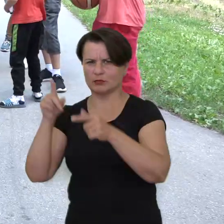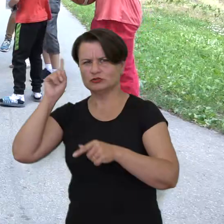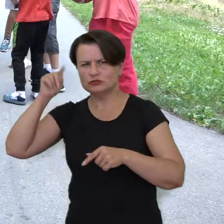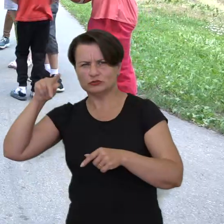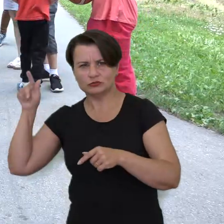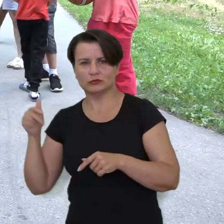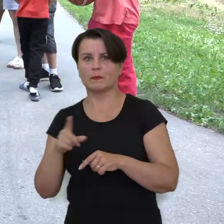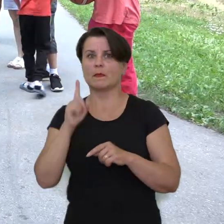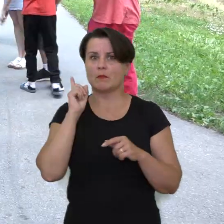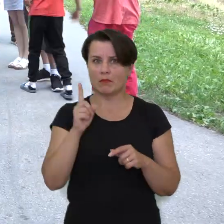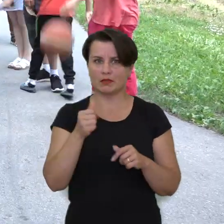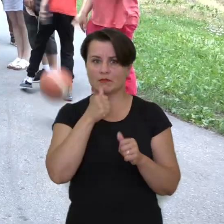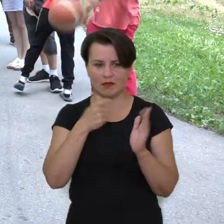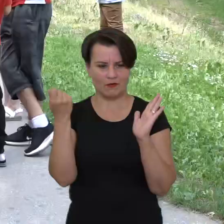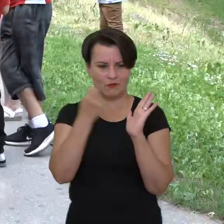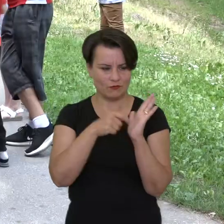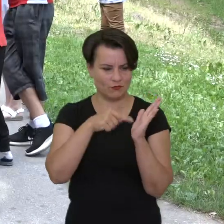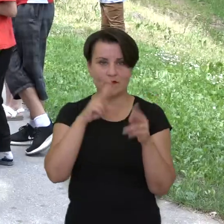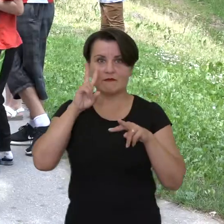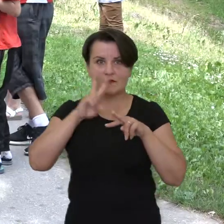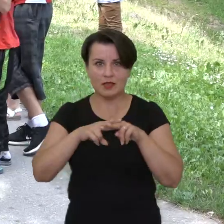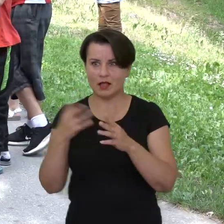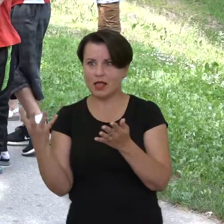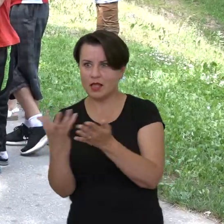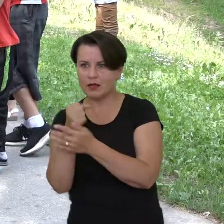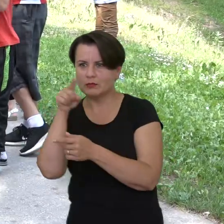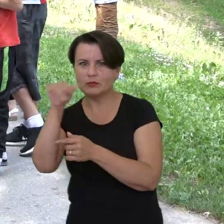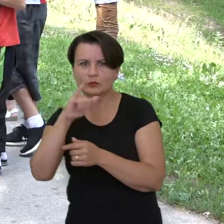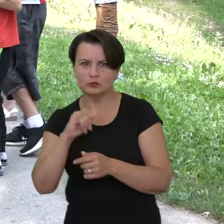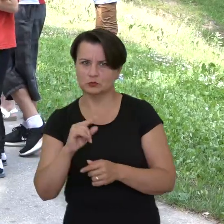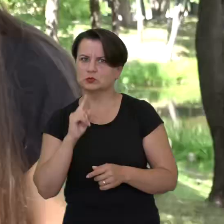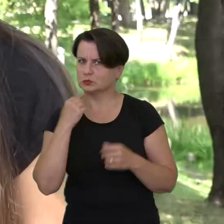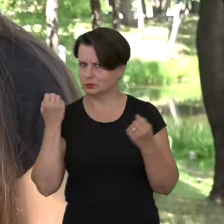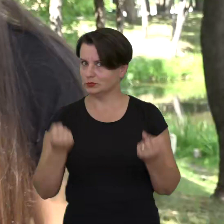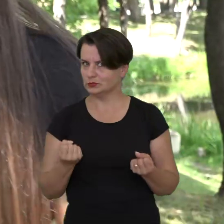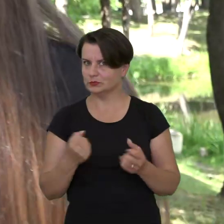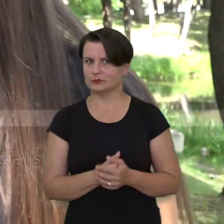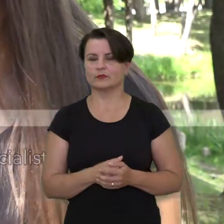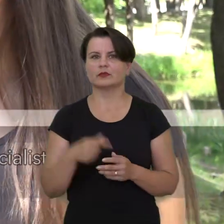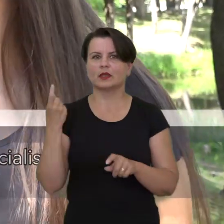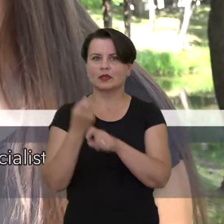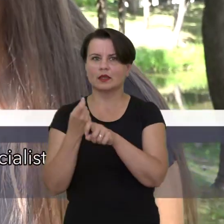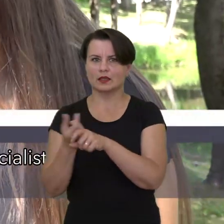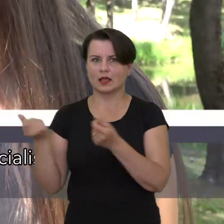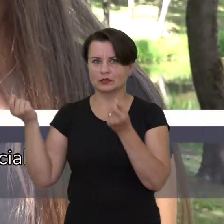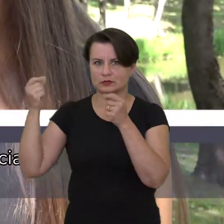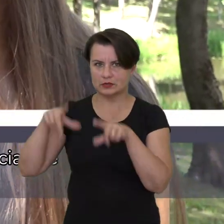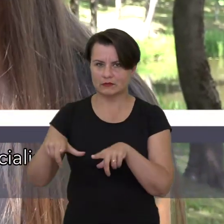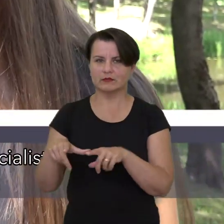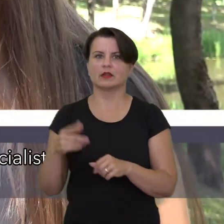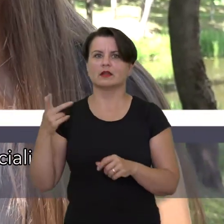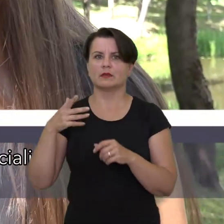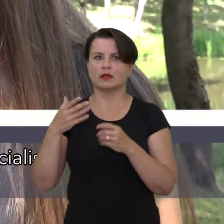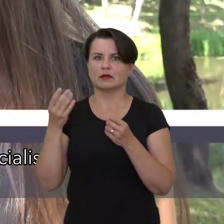slapčiausi kampeliai, o atrasti vietą užšifruotą užduotyje netaip jau paprasta. Kėdainių rajono savivaldybės visuomenės sveikatos biuras